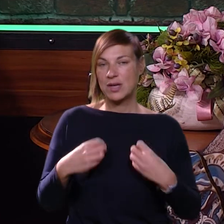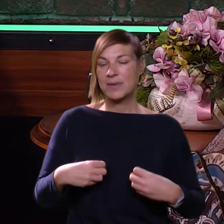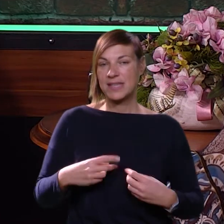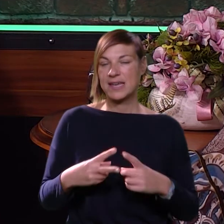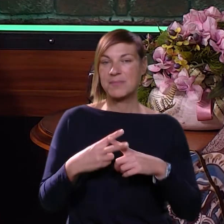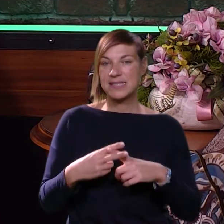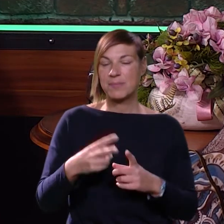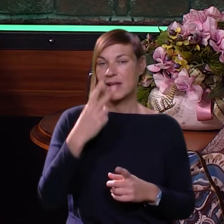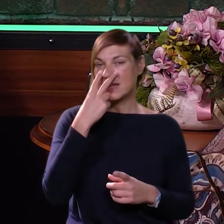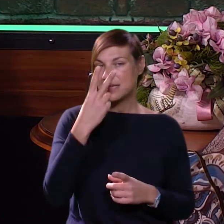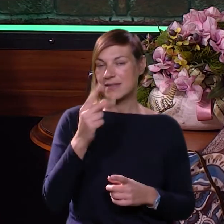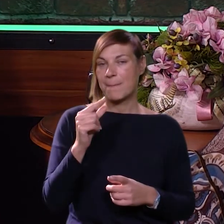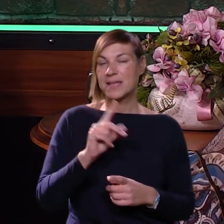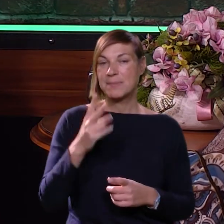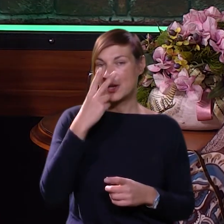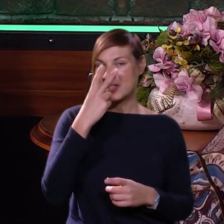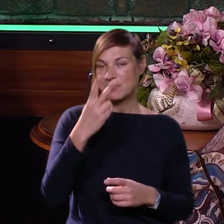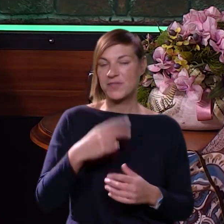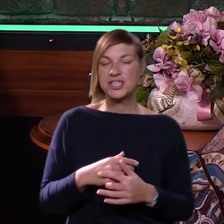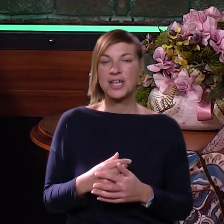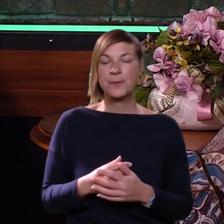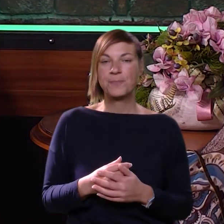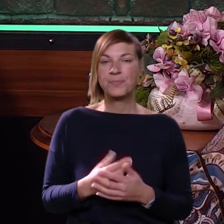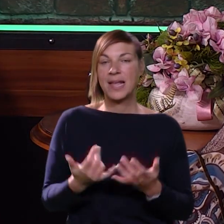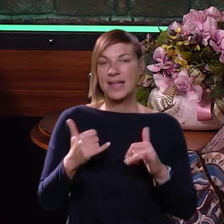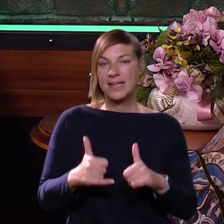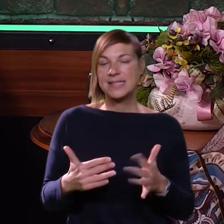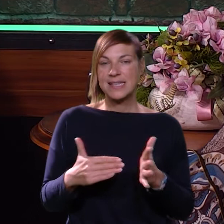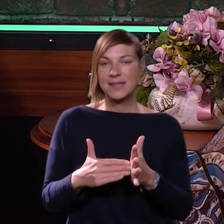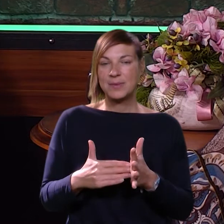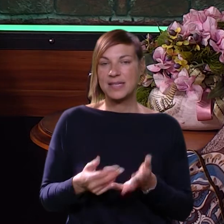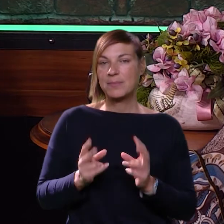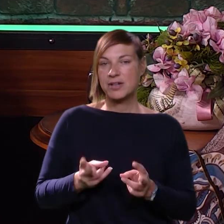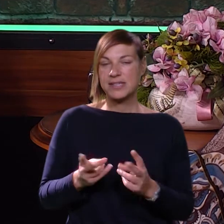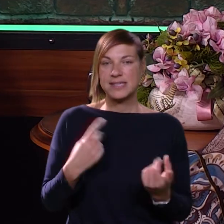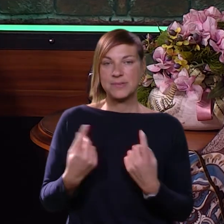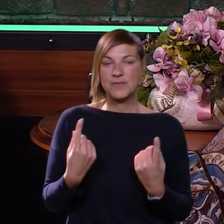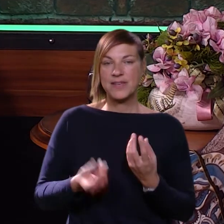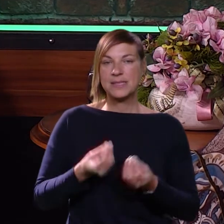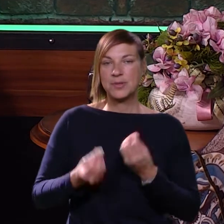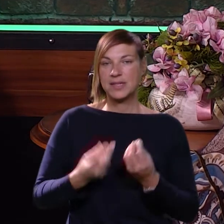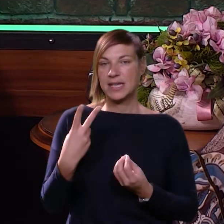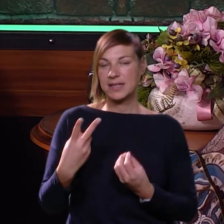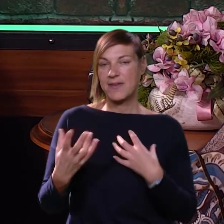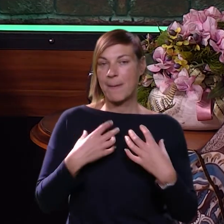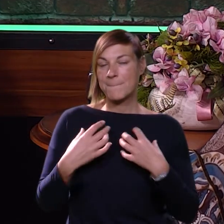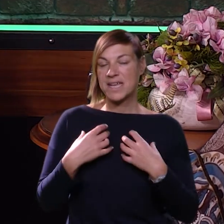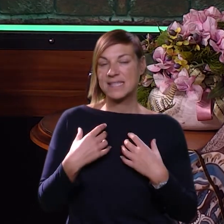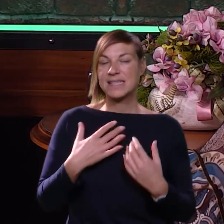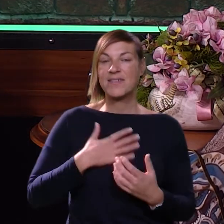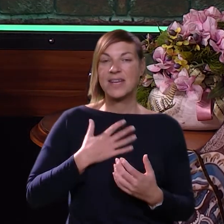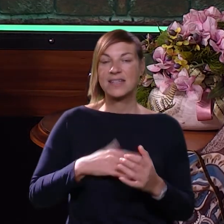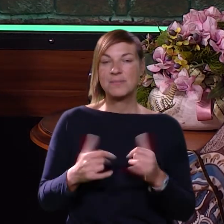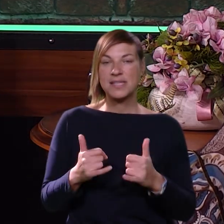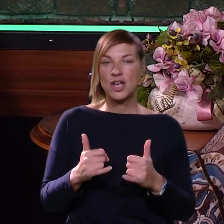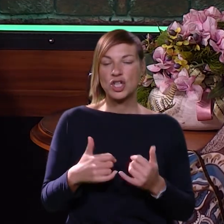amaterima zabranili da se viđamo, pa se malo nismo viđali. Pa sad bi trebali na zimskom festivalu odigrati dvije predstave, nadam se